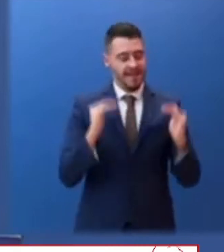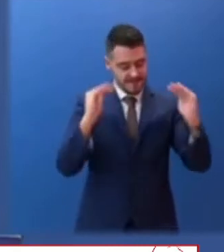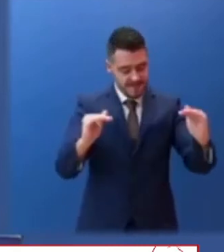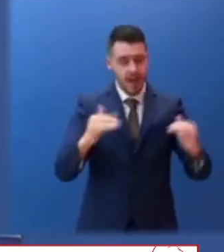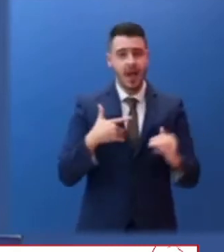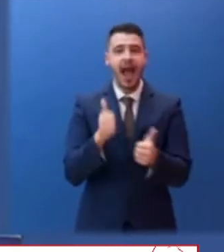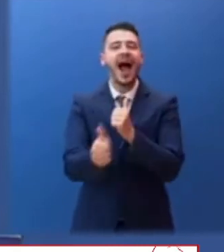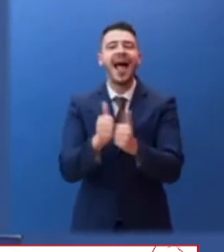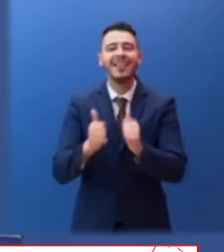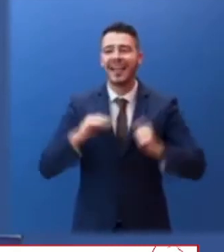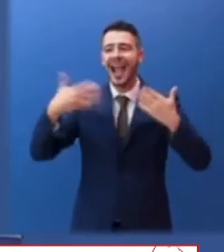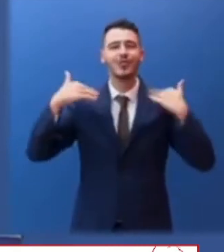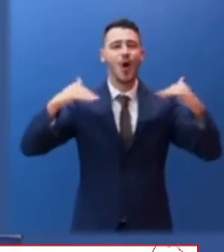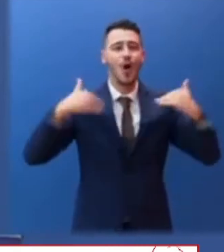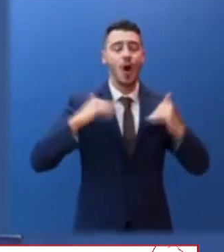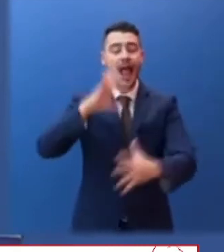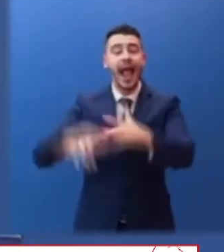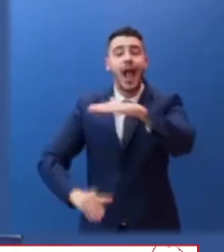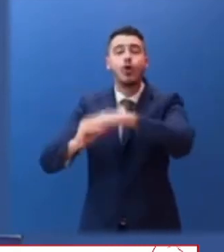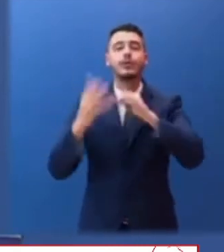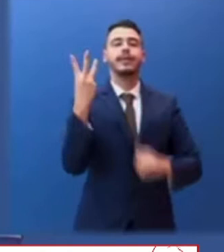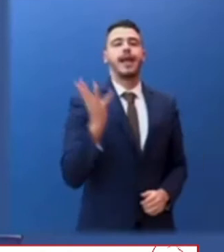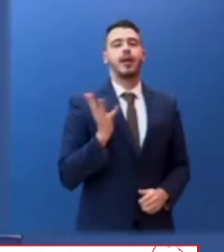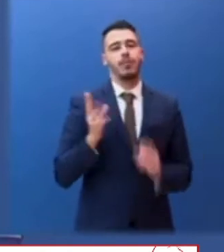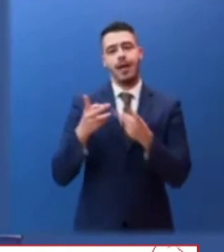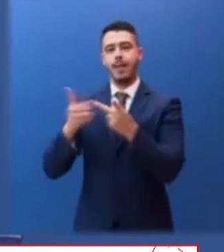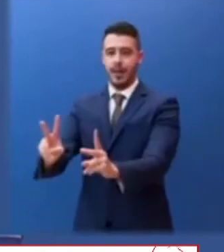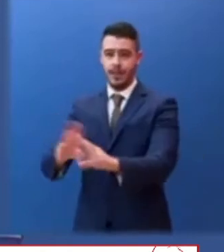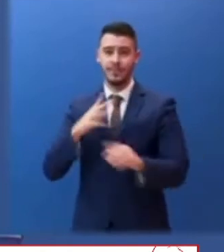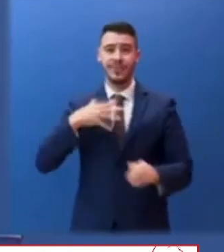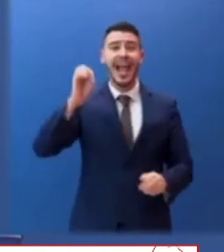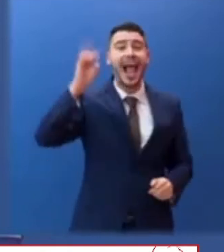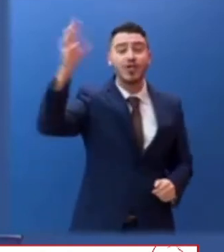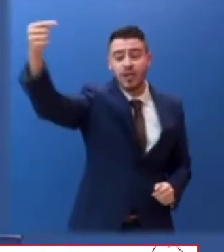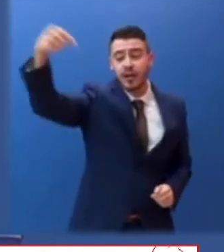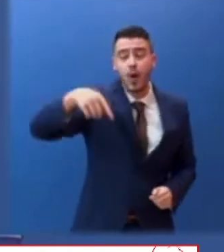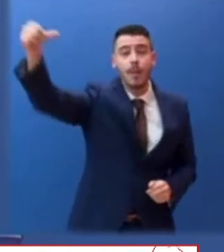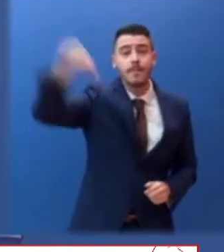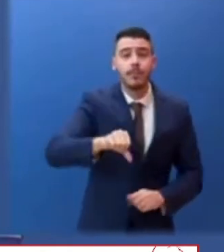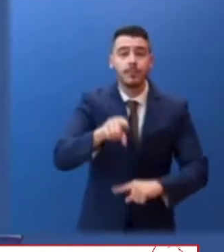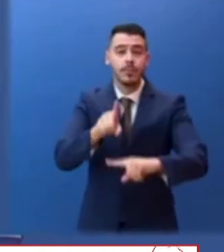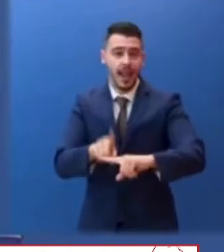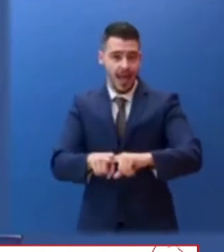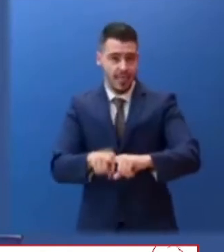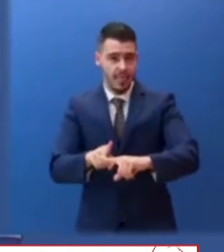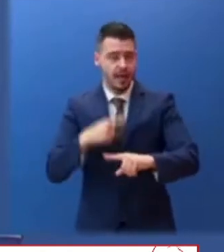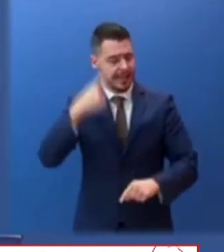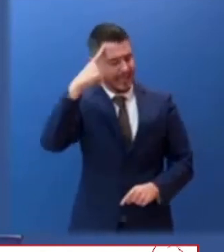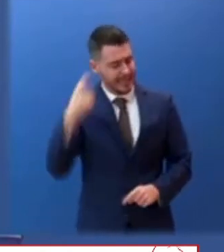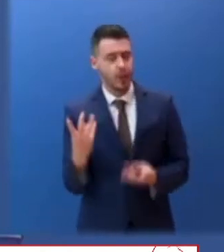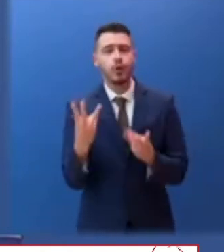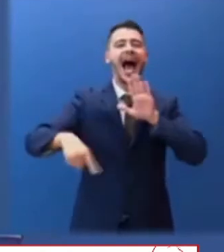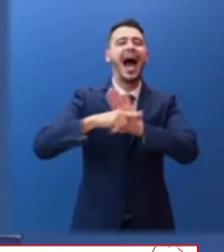άτομα σε ατομικά σπορ. Για όσους επιστρέφουν από το εξωτερικό, πέραν της γνωστής διαδικασίας υποβολής